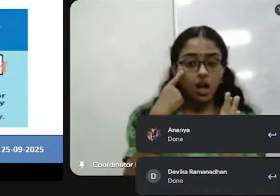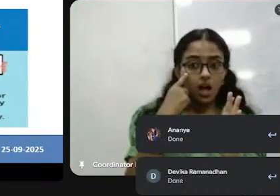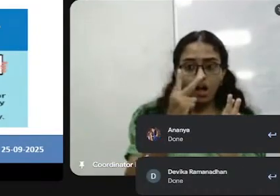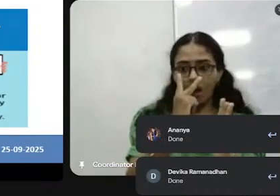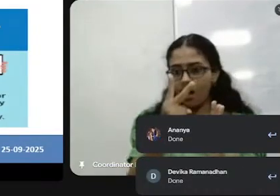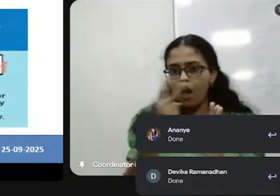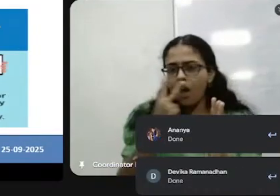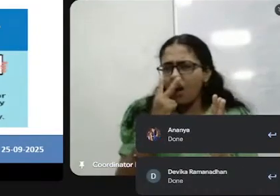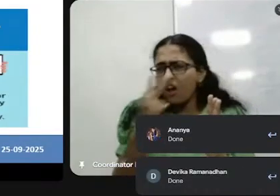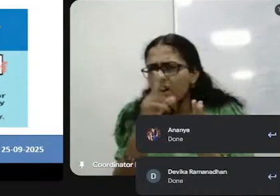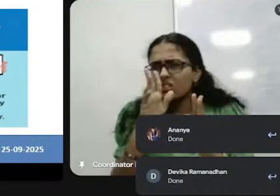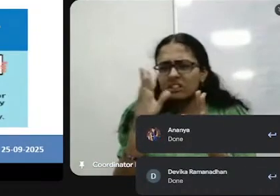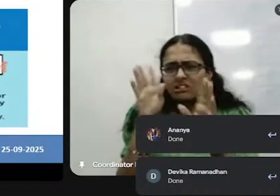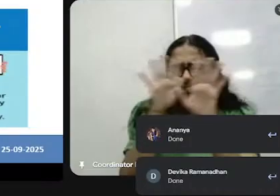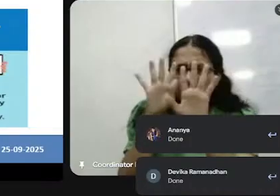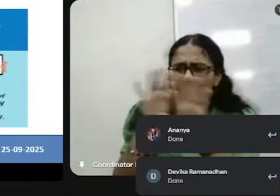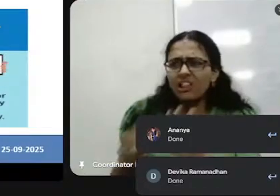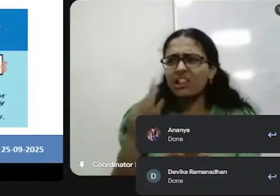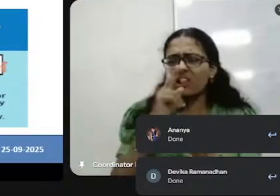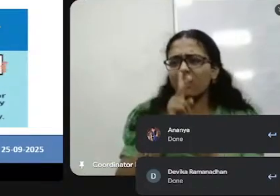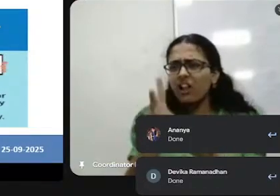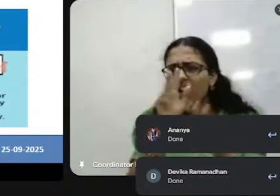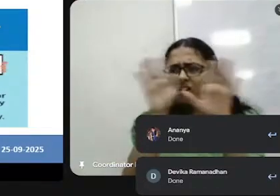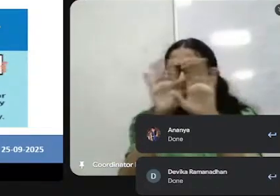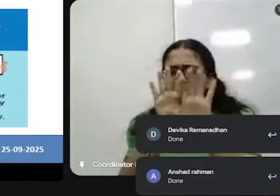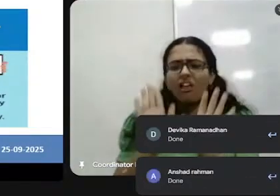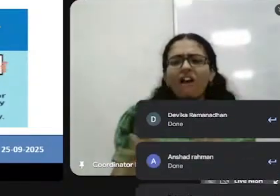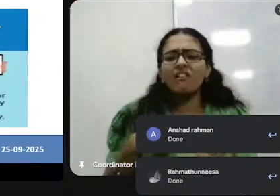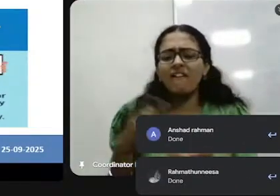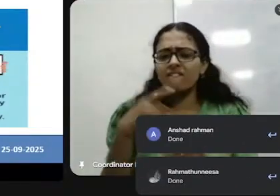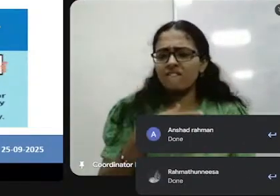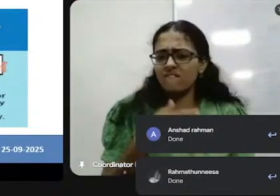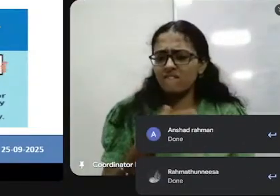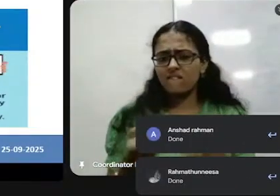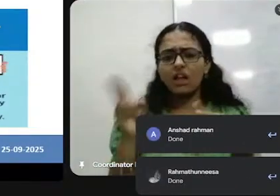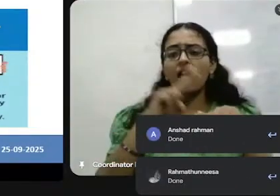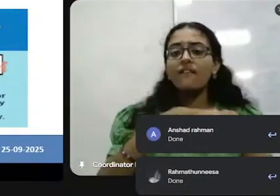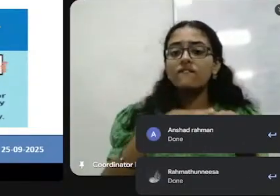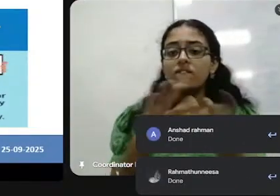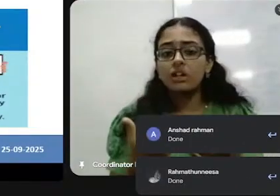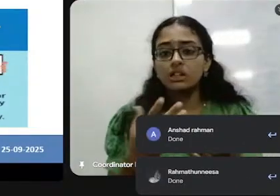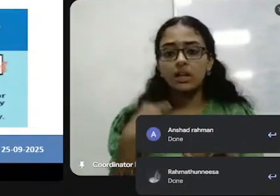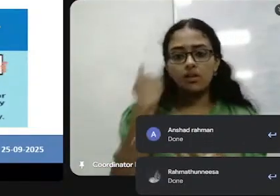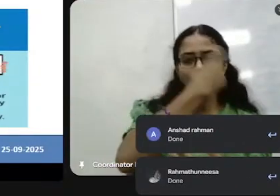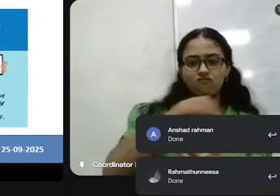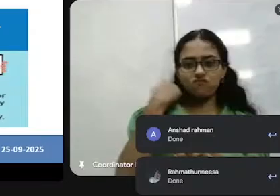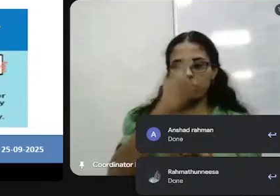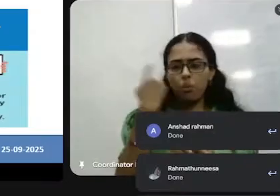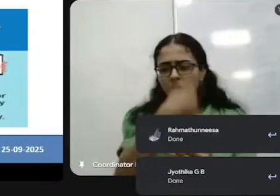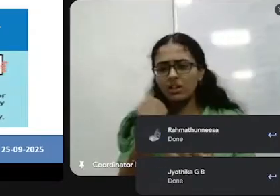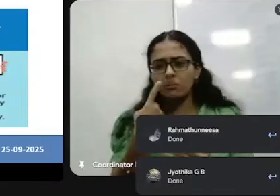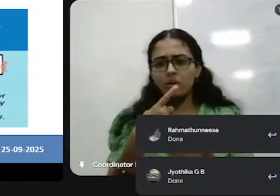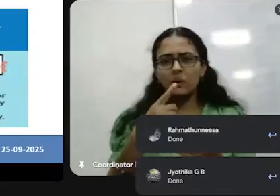മങ്ങുന്ന പോലെ തോന്നും, വിഷൻ ബ്ലഡ് ആവുന്ന പോലെ തോന്നും. പിന്നെ എഫ് എന്ന് പറയുമ്പോൾ നമ്മുടെ മുഖഭാവത്തിന് വ്യത്യാസം